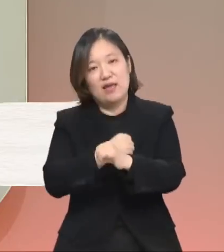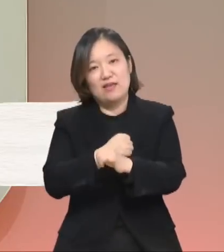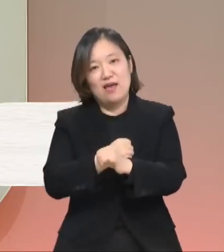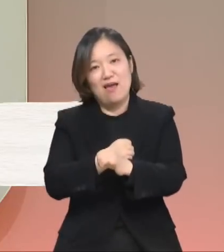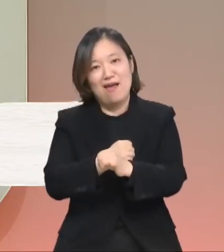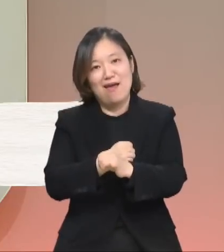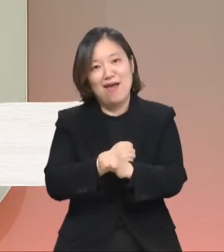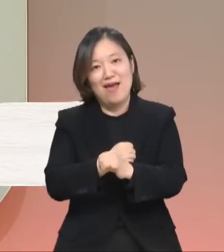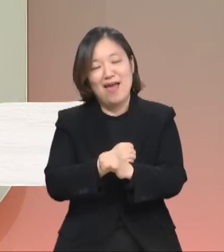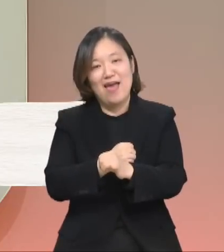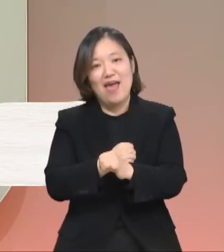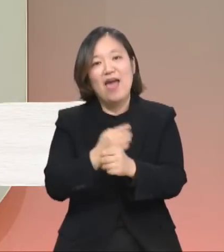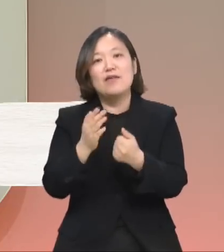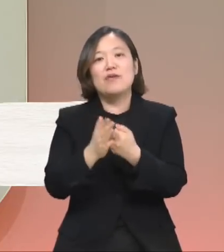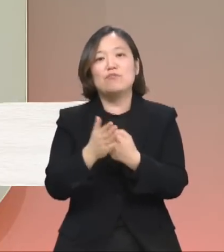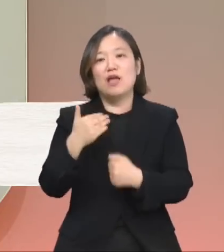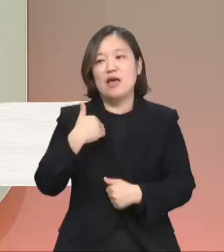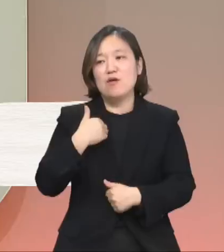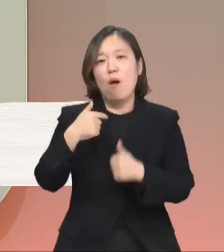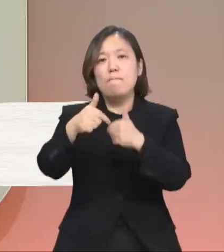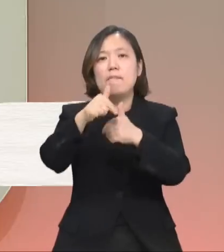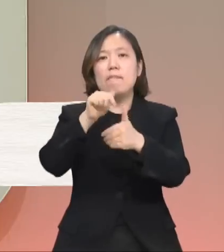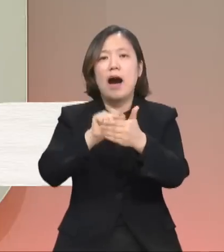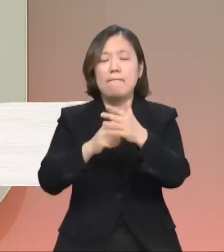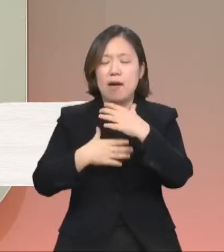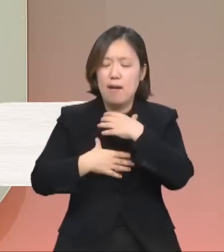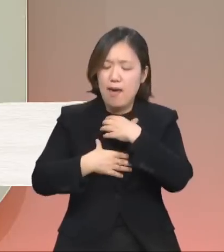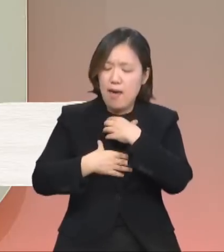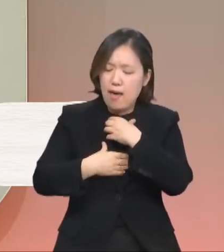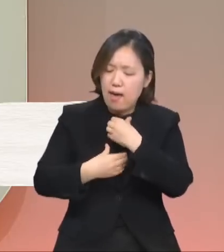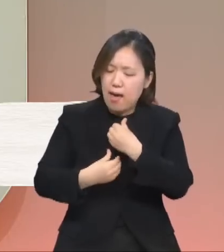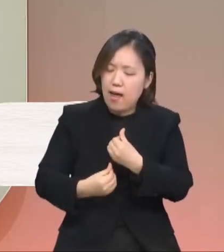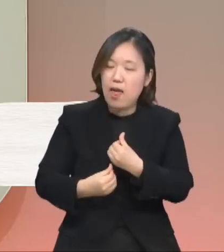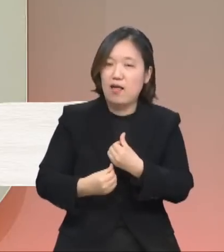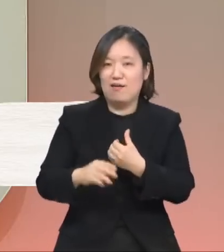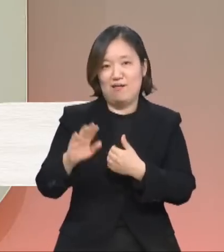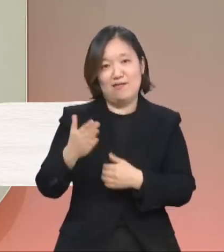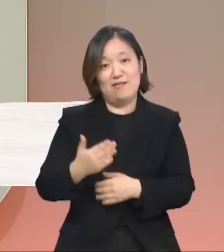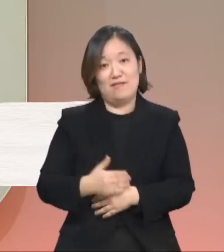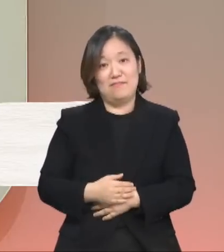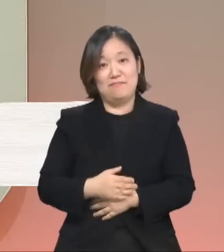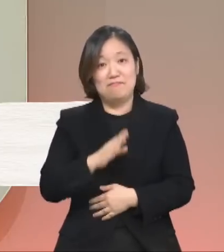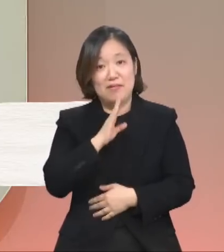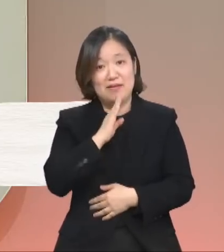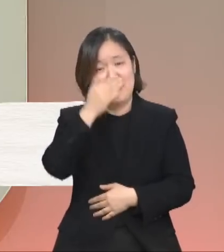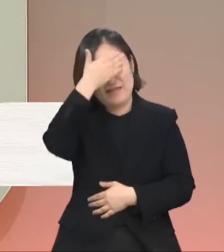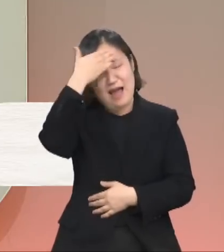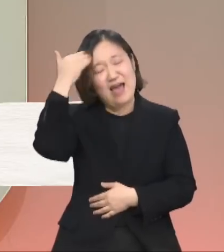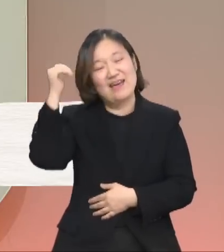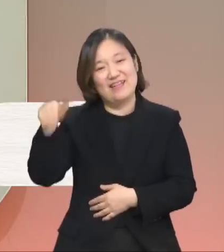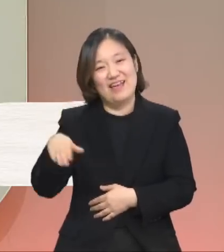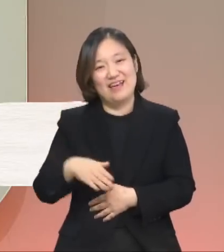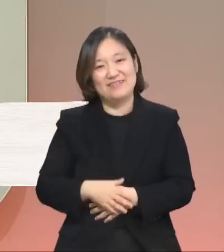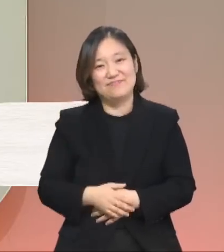마음에 안정을 되찾게 되었습니다 참 다양한 일이네요 소나무